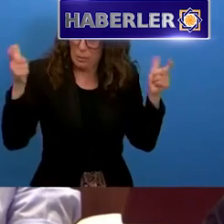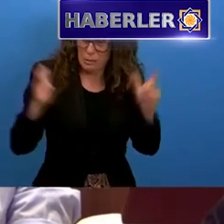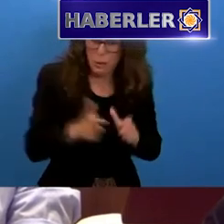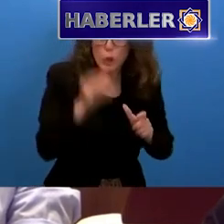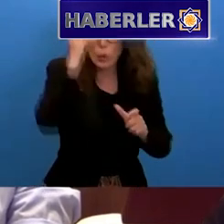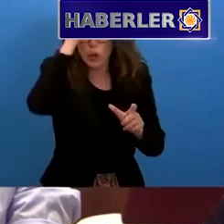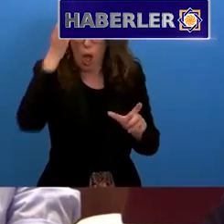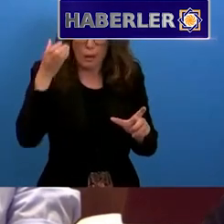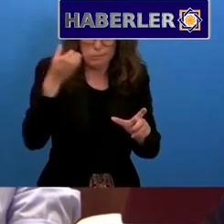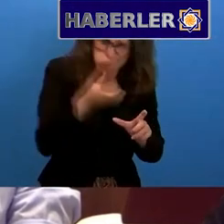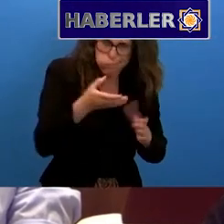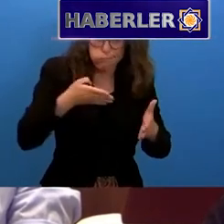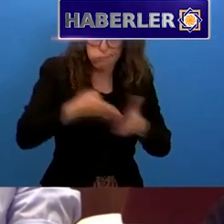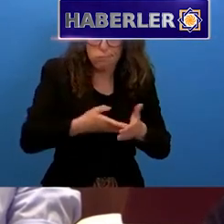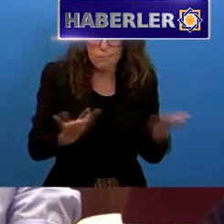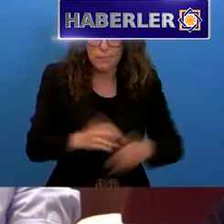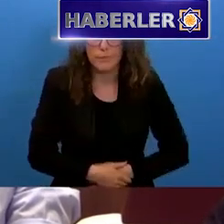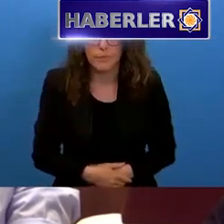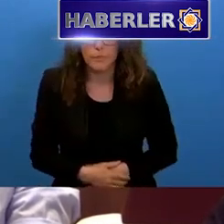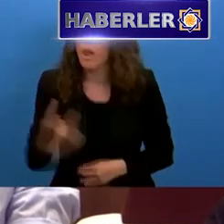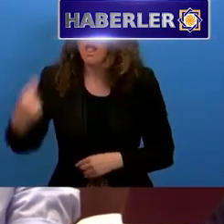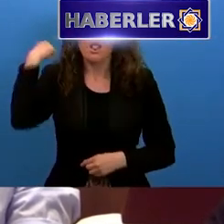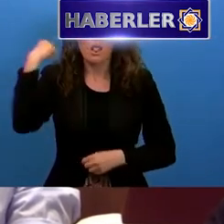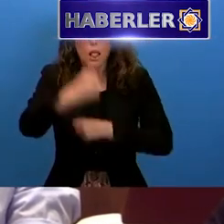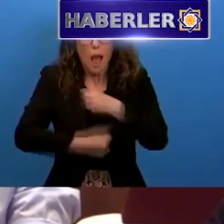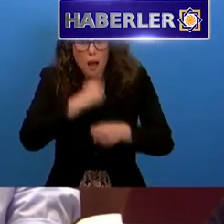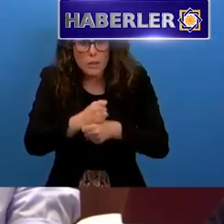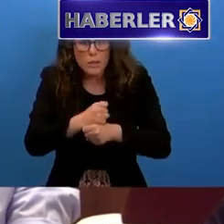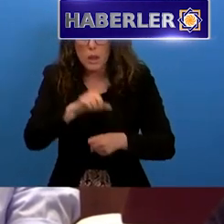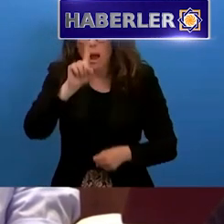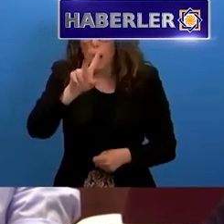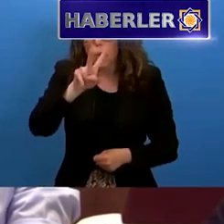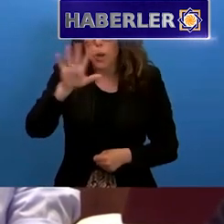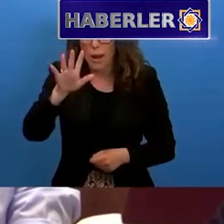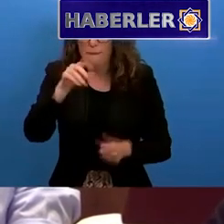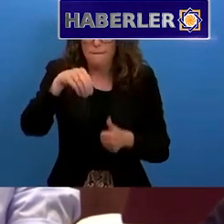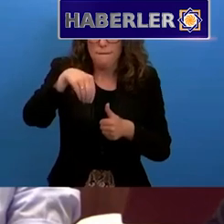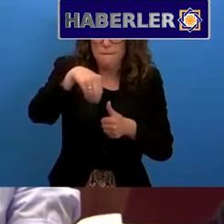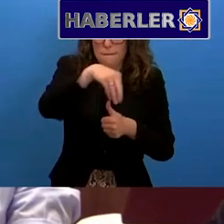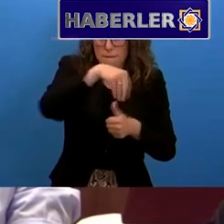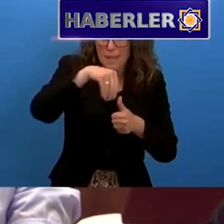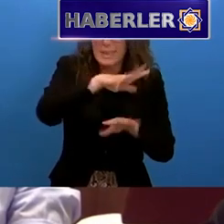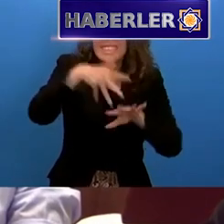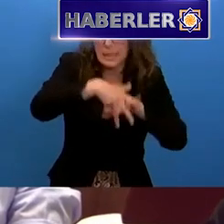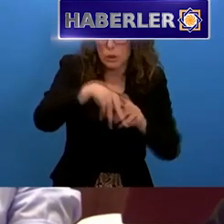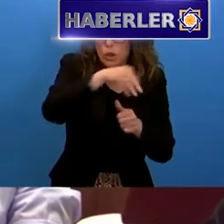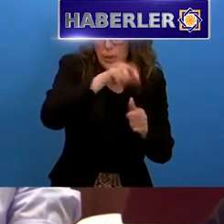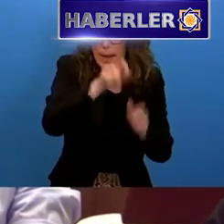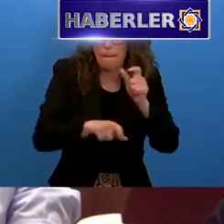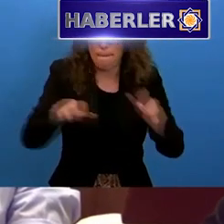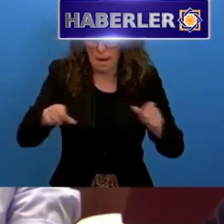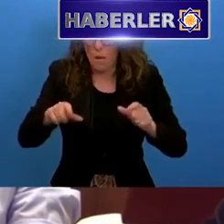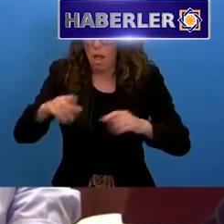kararda soykırıma uğrayan kişilerin herhangi bir tazminat mekanizmasına sahip olmadığı ve cellatlarına siyasi,